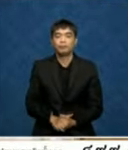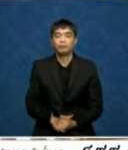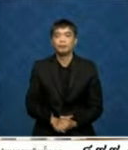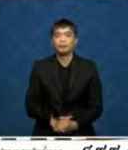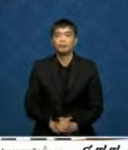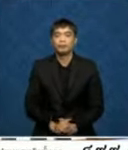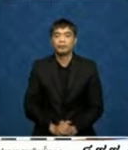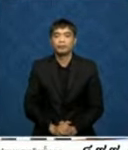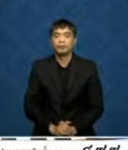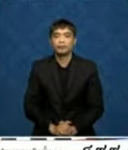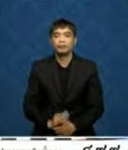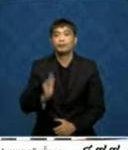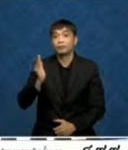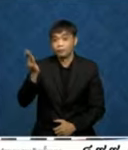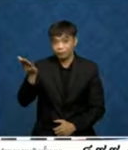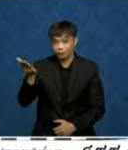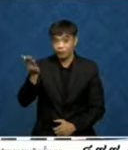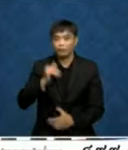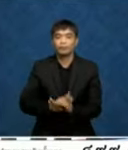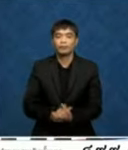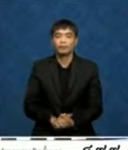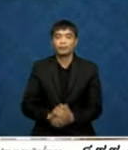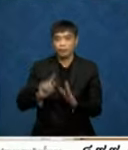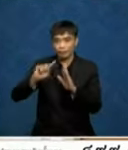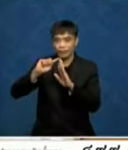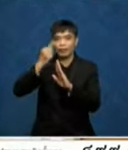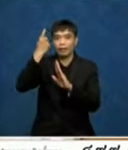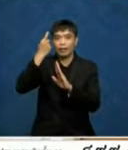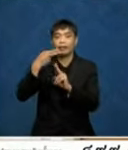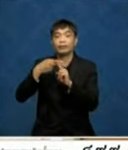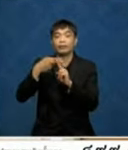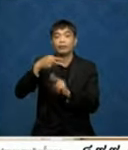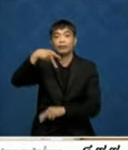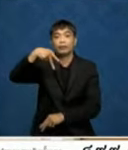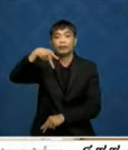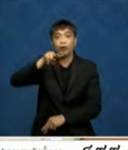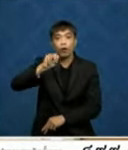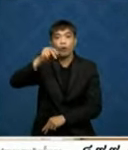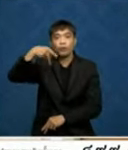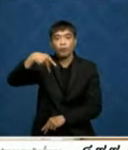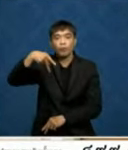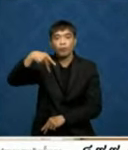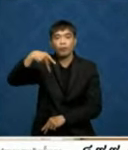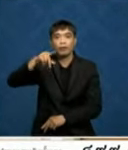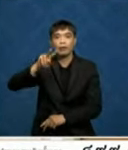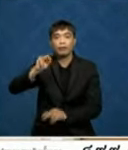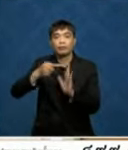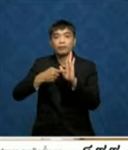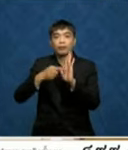ที่ขอสงวนความเห็นอภิปรายนะครับท่านแรกครับท่านนพนัทมีรักษาครับ